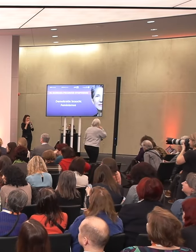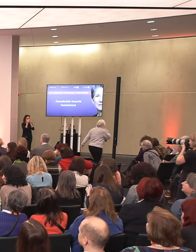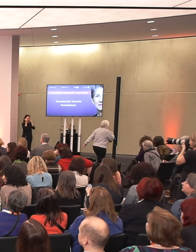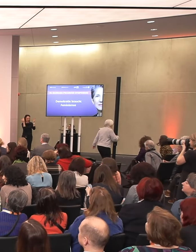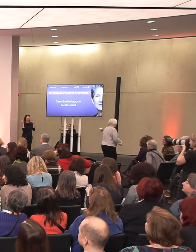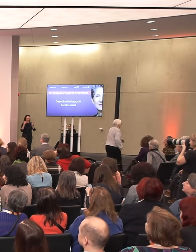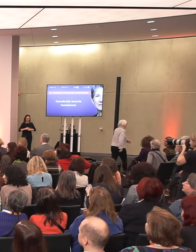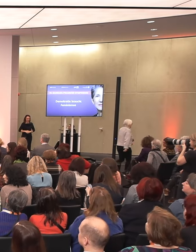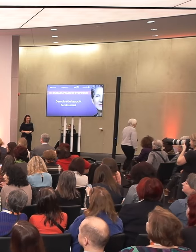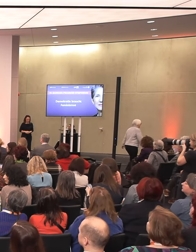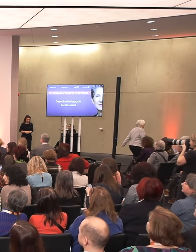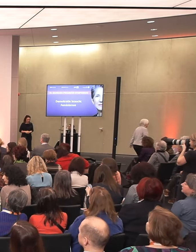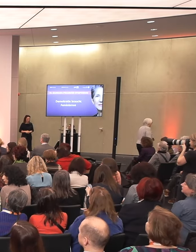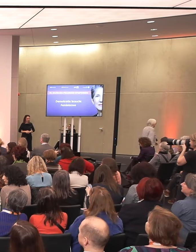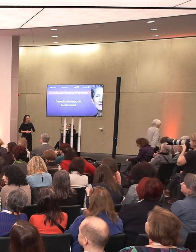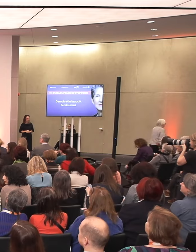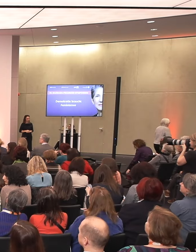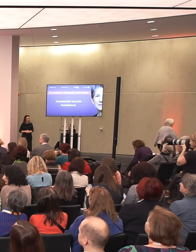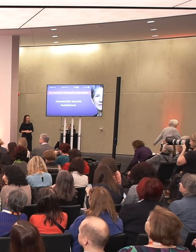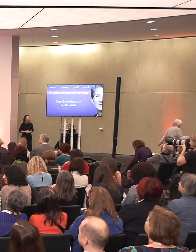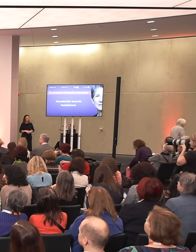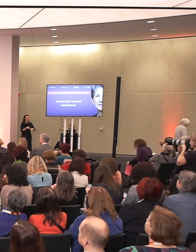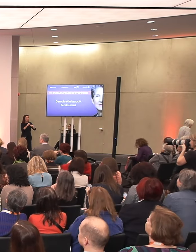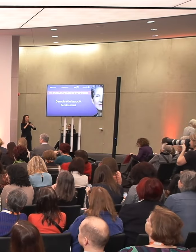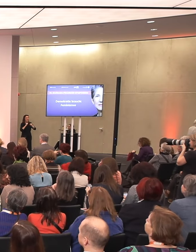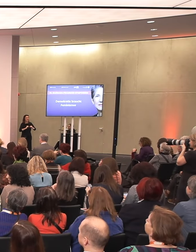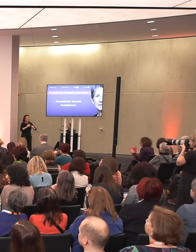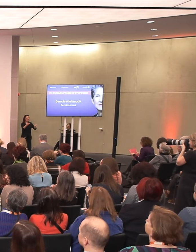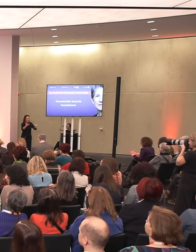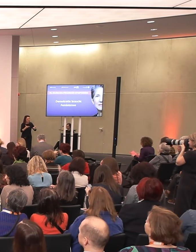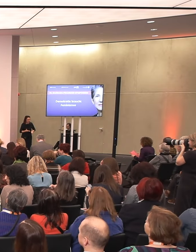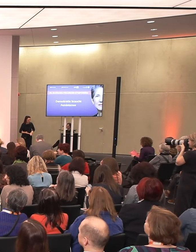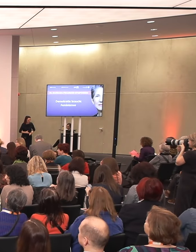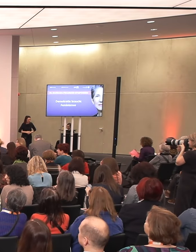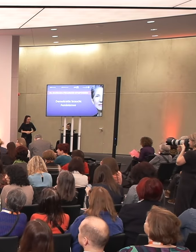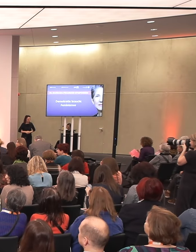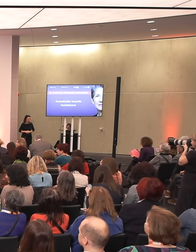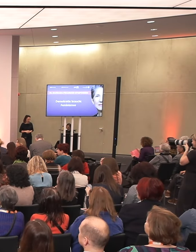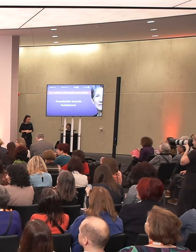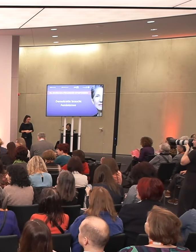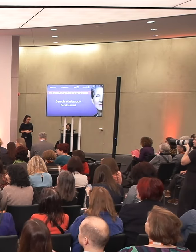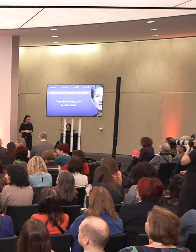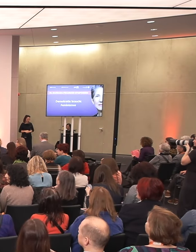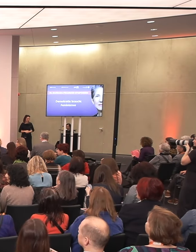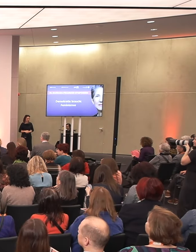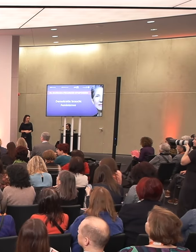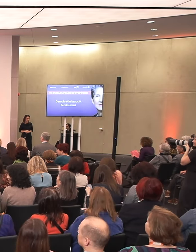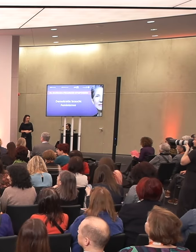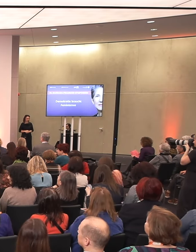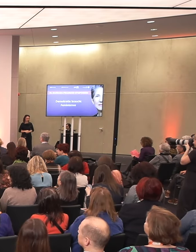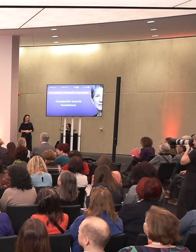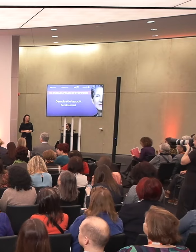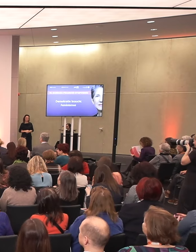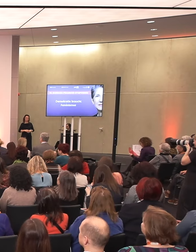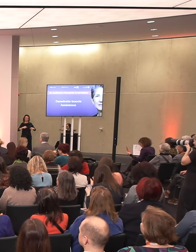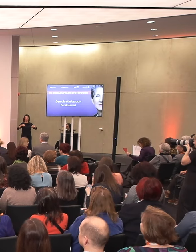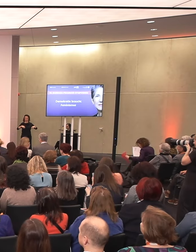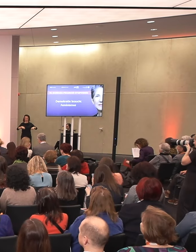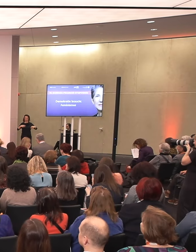herzliches Willkommen hier